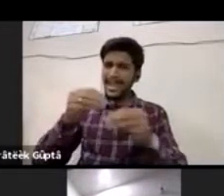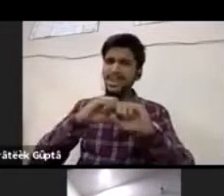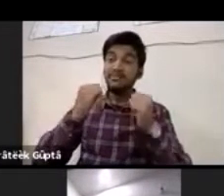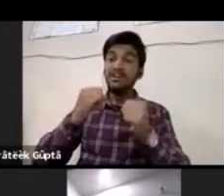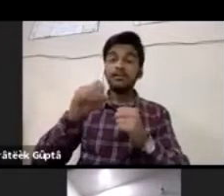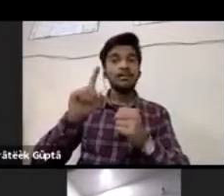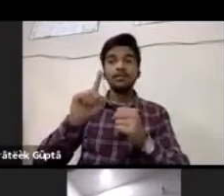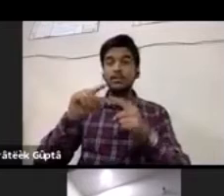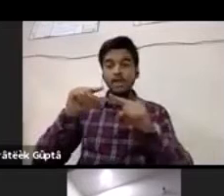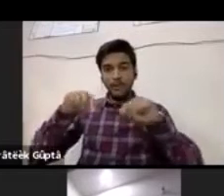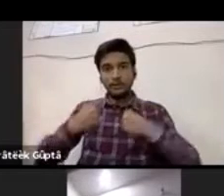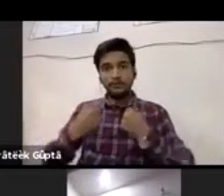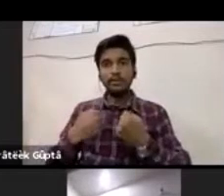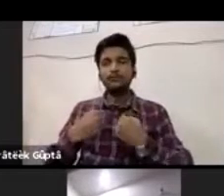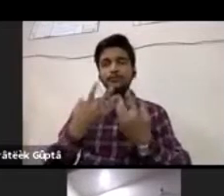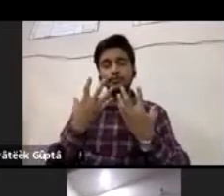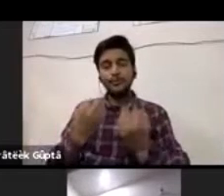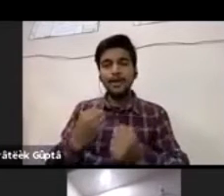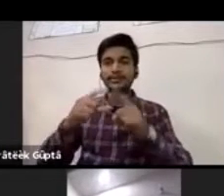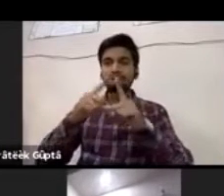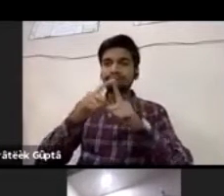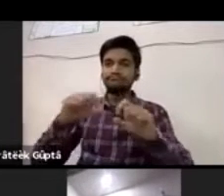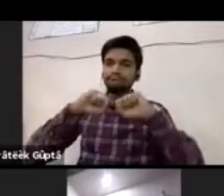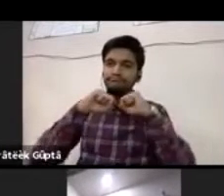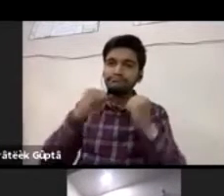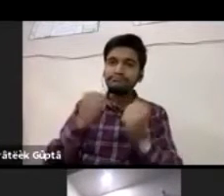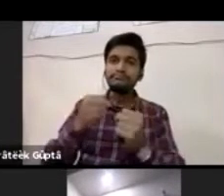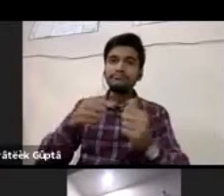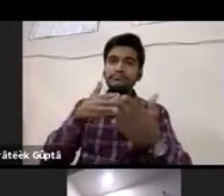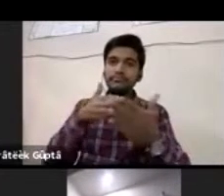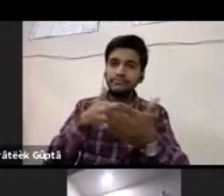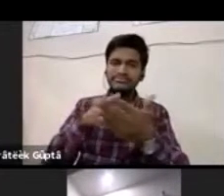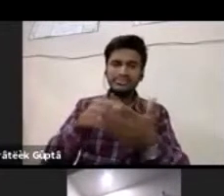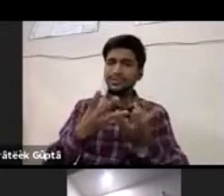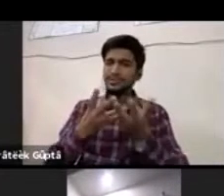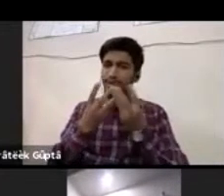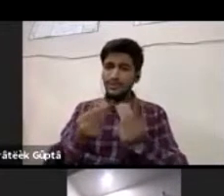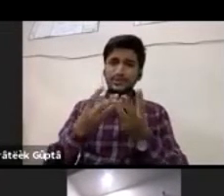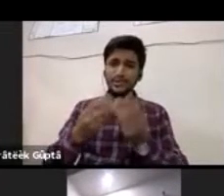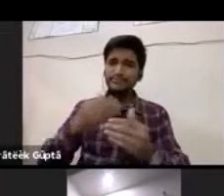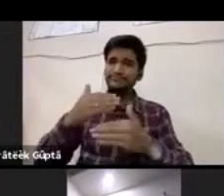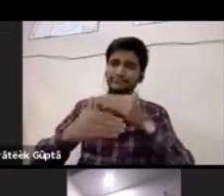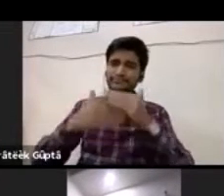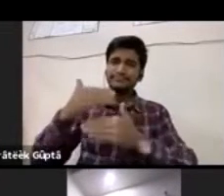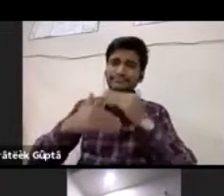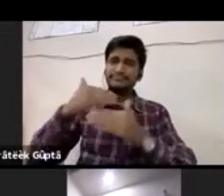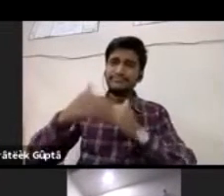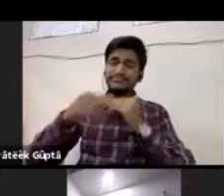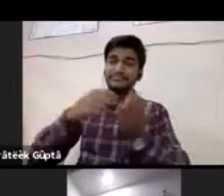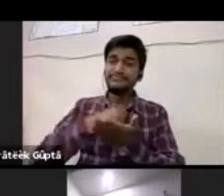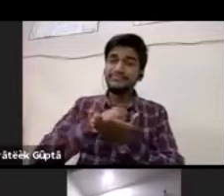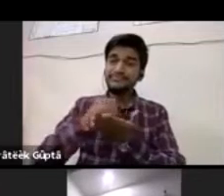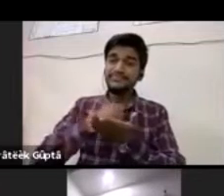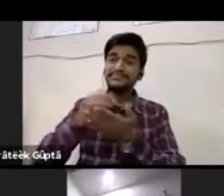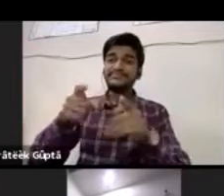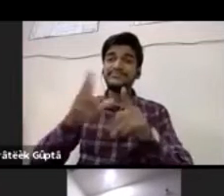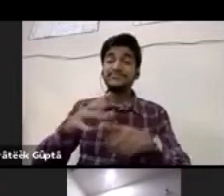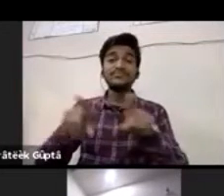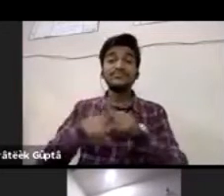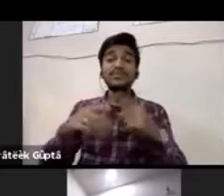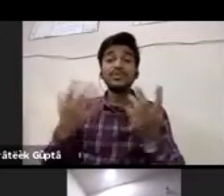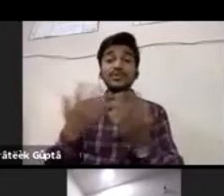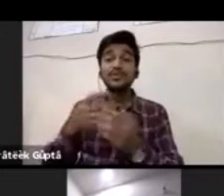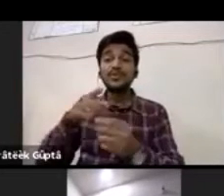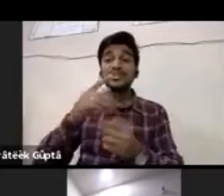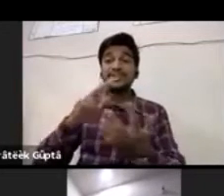bhi Niranjan ji ne pradushan aur paryavaran ki baat kari. Jab bhi main Hindustan mein raha, log kehte hain